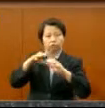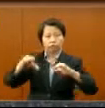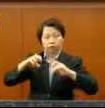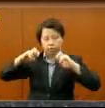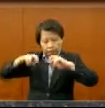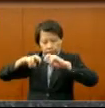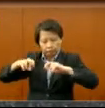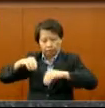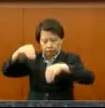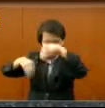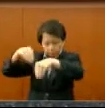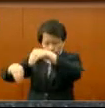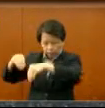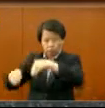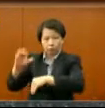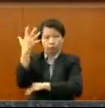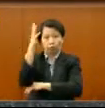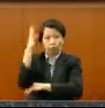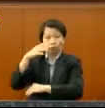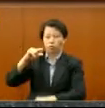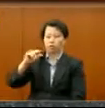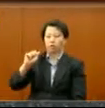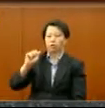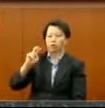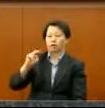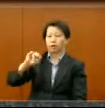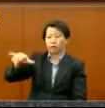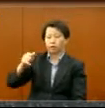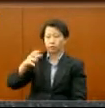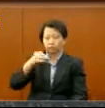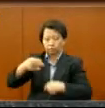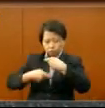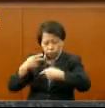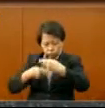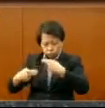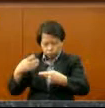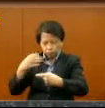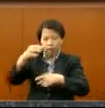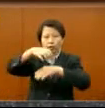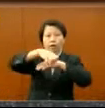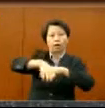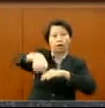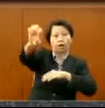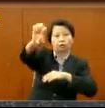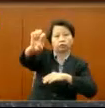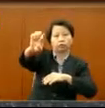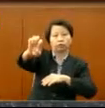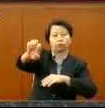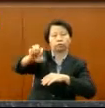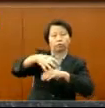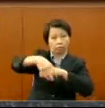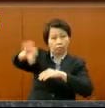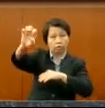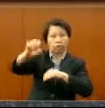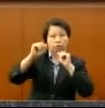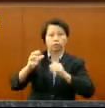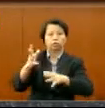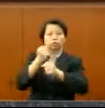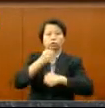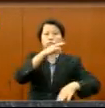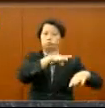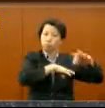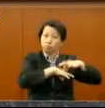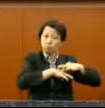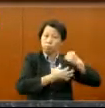memberikan penanaman dan pemprosesan serta mengeksport, dan ia akan menjadikan pulangan yang